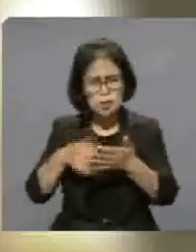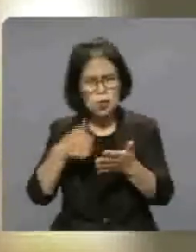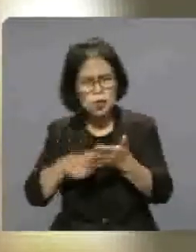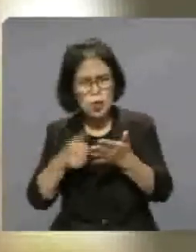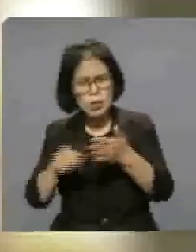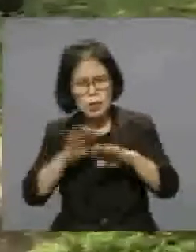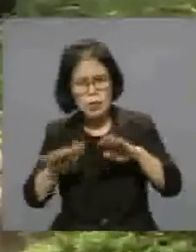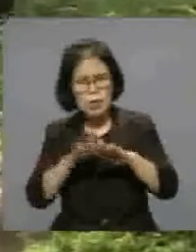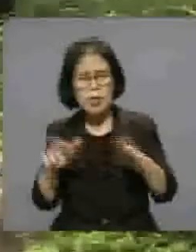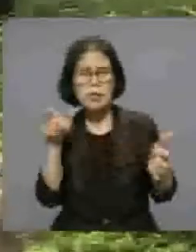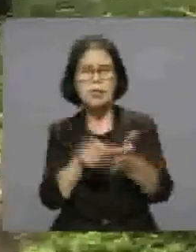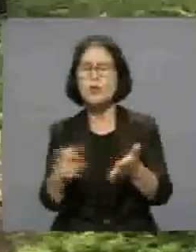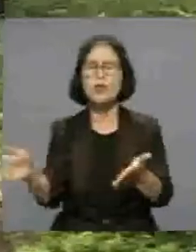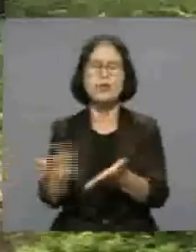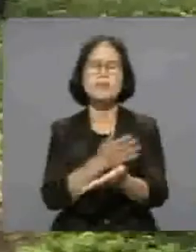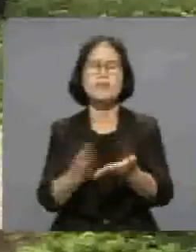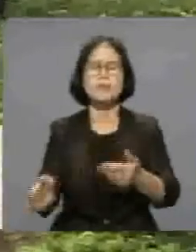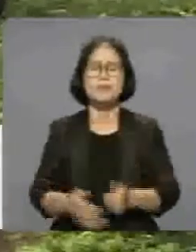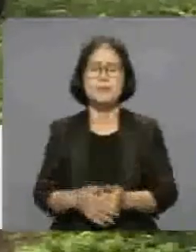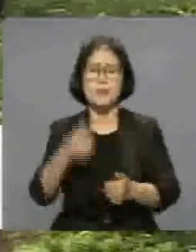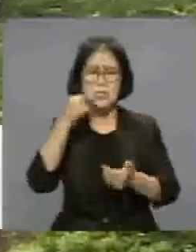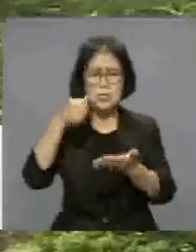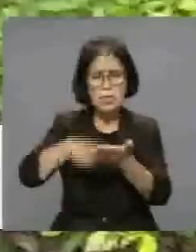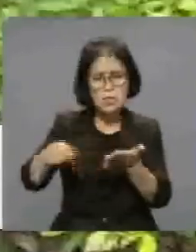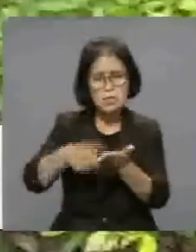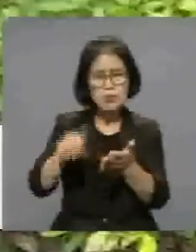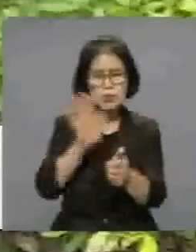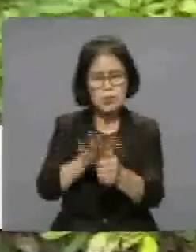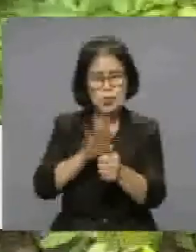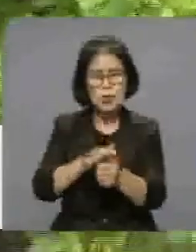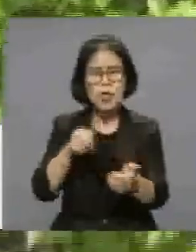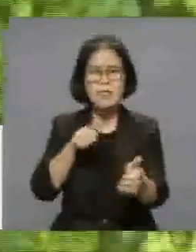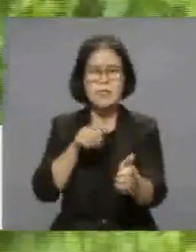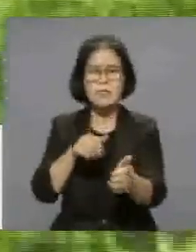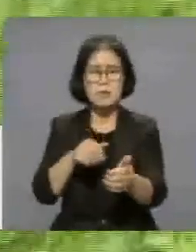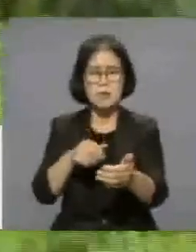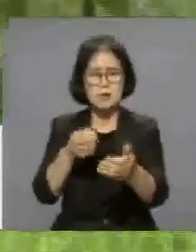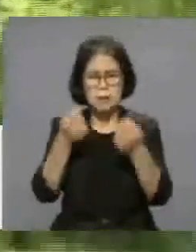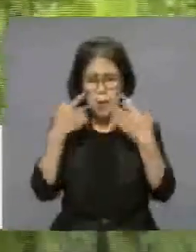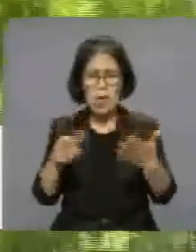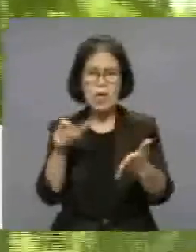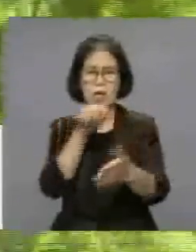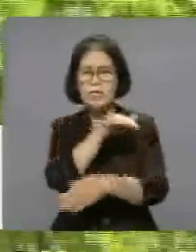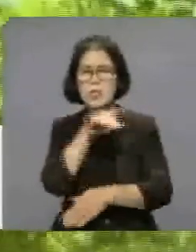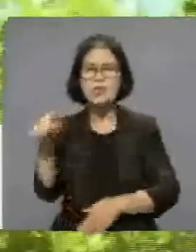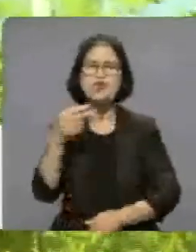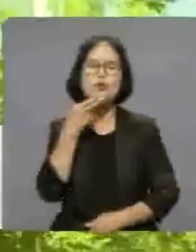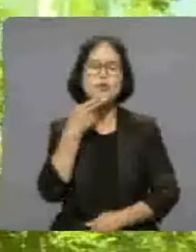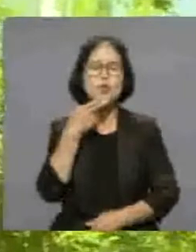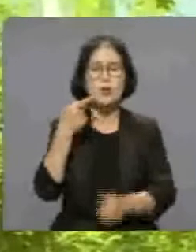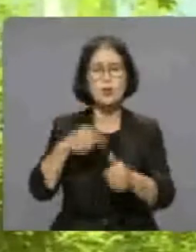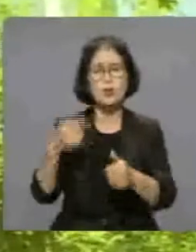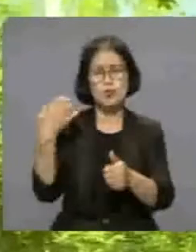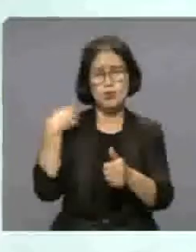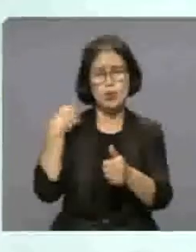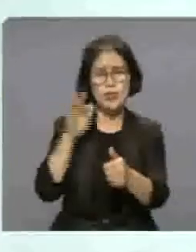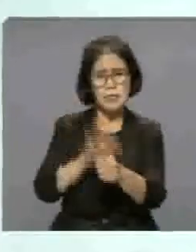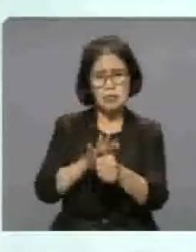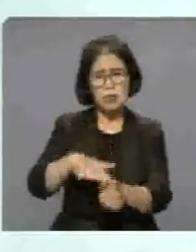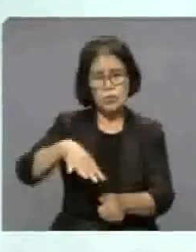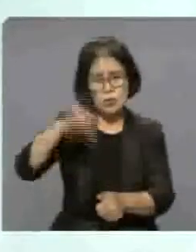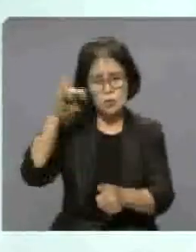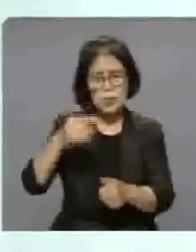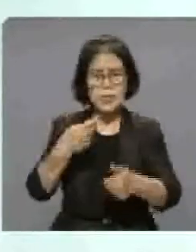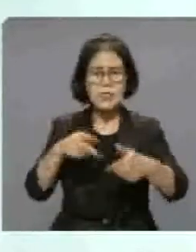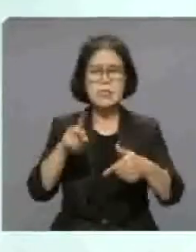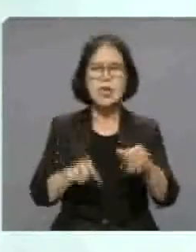없습니다. 일제잔재물 처리와 지원에 대한 명확한 기준도 마련되지 않았습니다. 교육청 지원 첫 사례는 올해